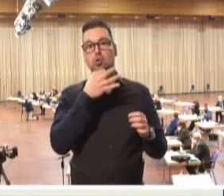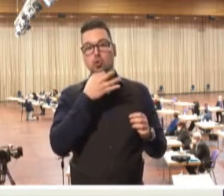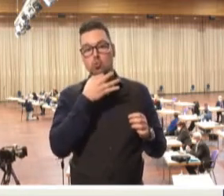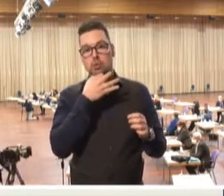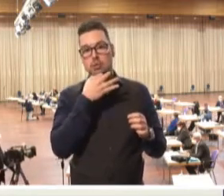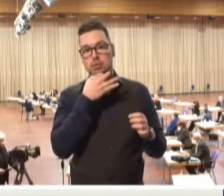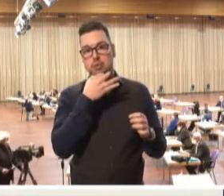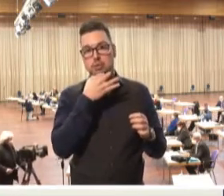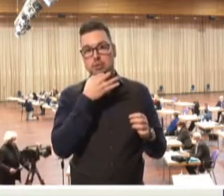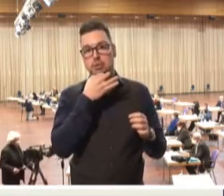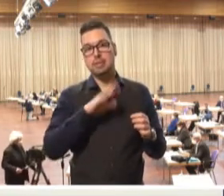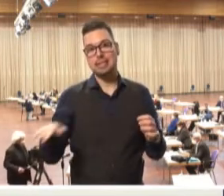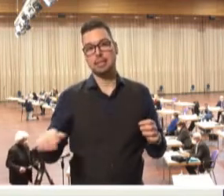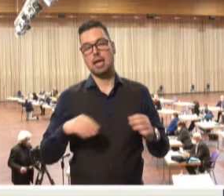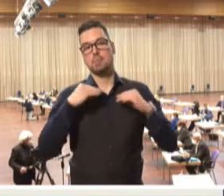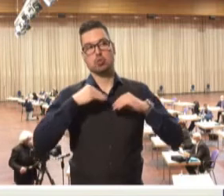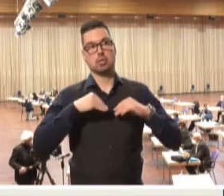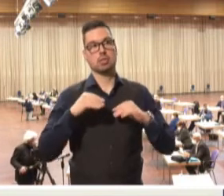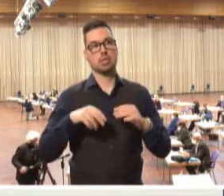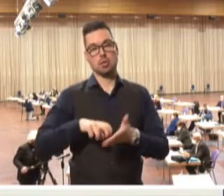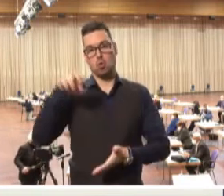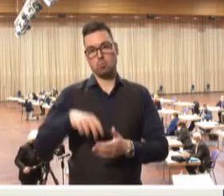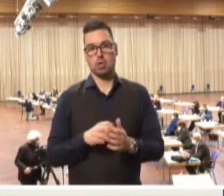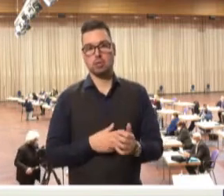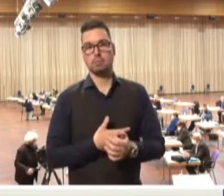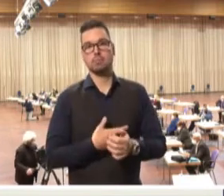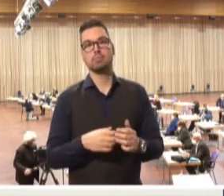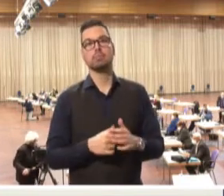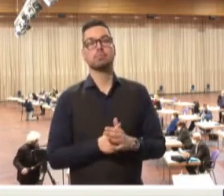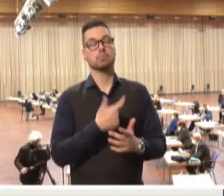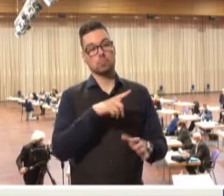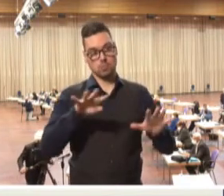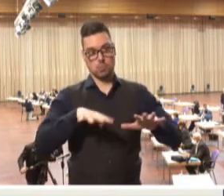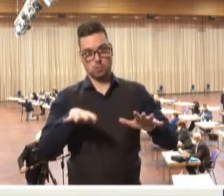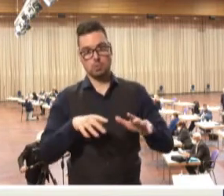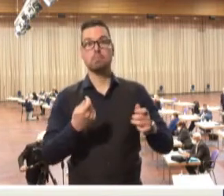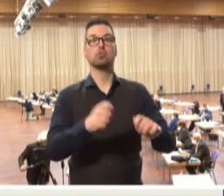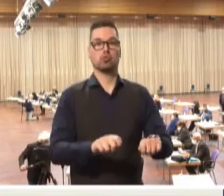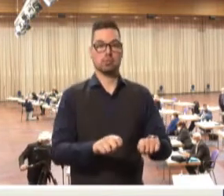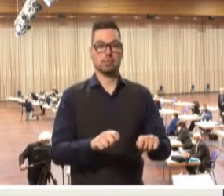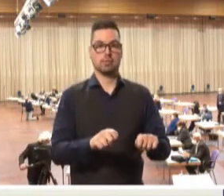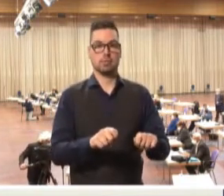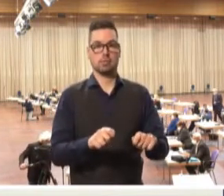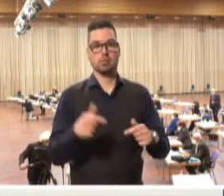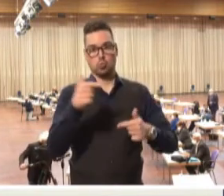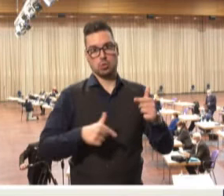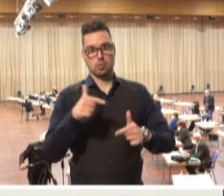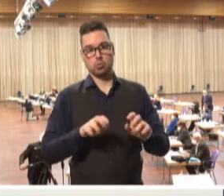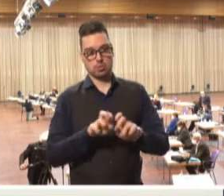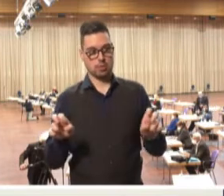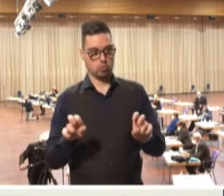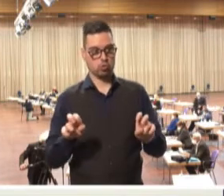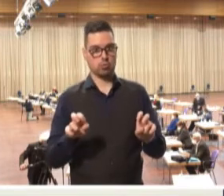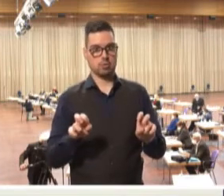Homburg. Am 4.12.2019 fasste der Landtag des Saarlandes den Beschluss, dass der Untersuchungsausschuss